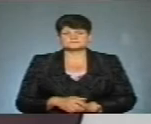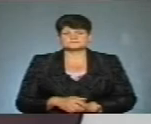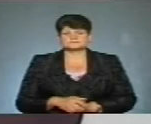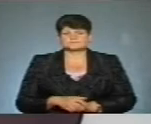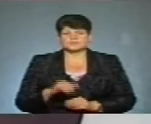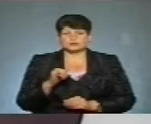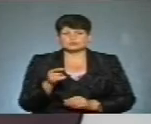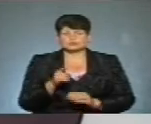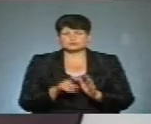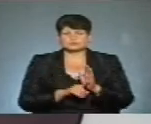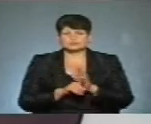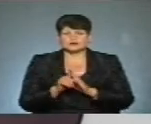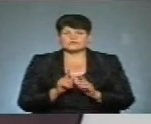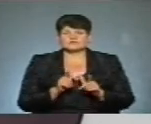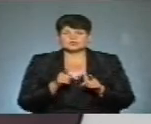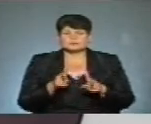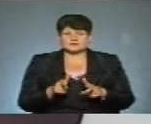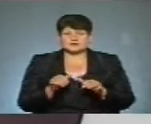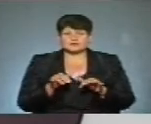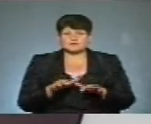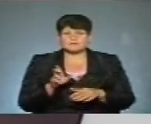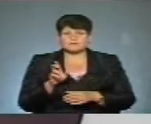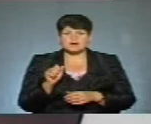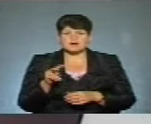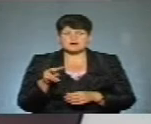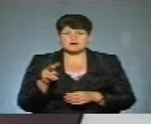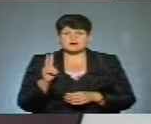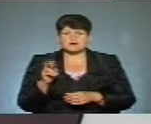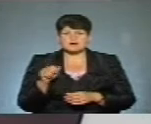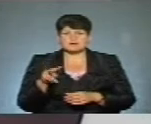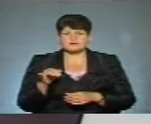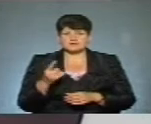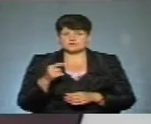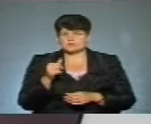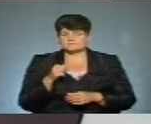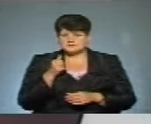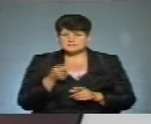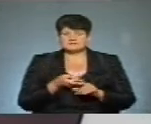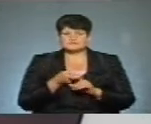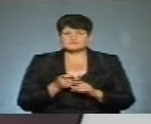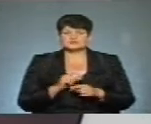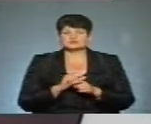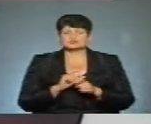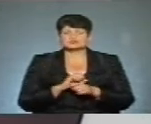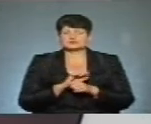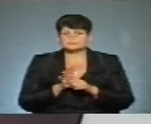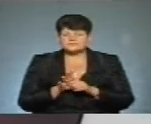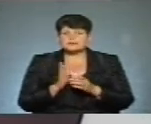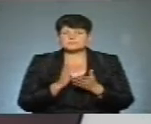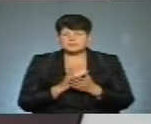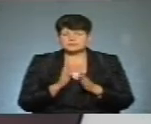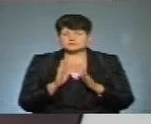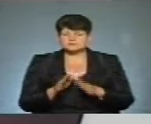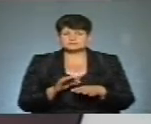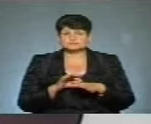У Тернополі стартувала вступна кампанія на бакалаврат цьогоріч на місяць пізніше через пандемію коронавірусу і має відбуватися